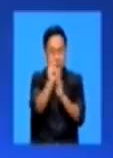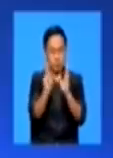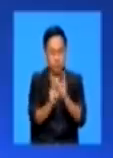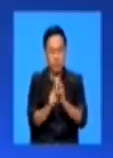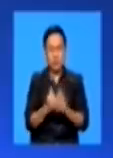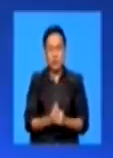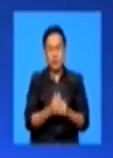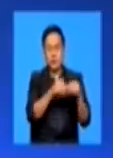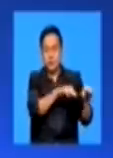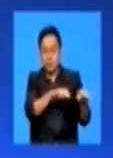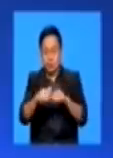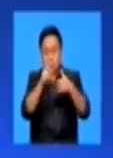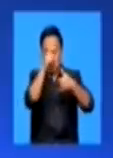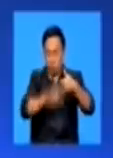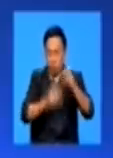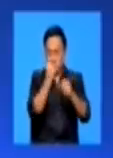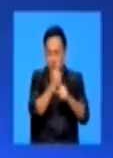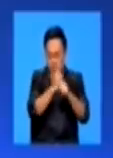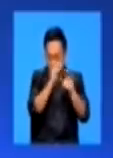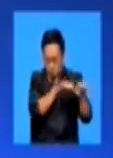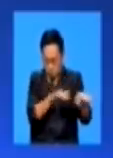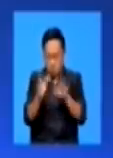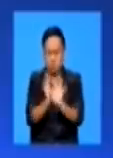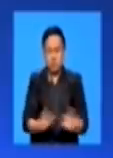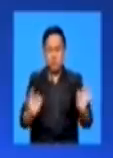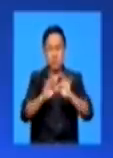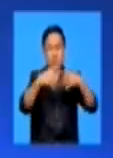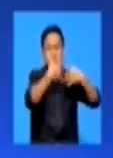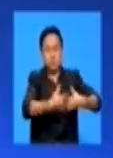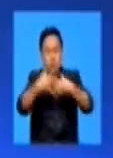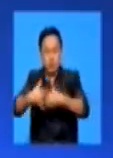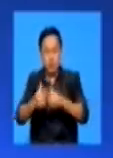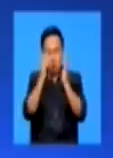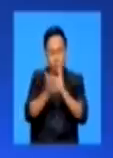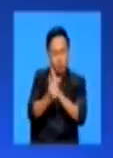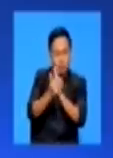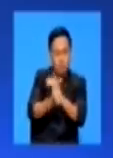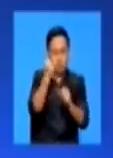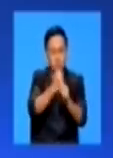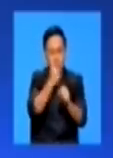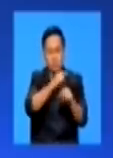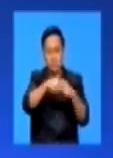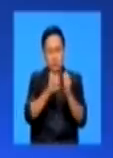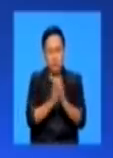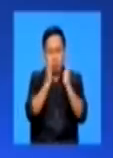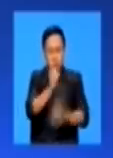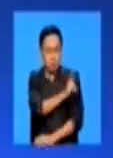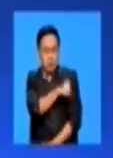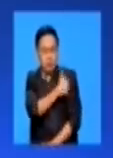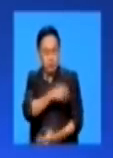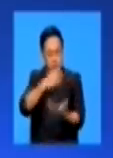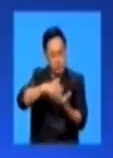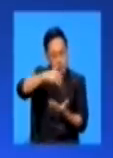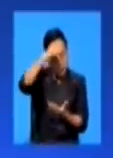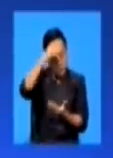การเตรียมความพร้อมทางด้านบุคลากรในด้านต่างๆนั้นไม่ว่าจะเป็นภาคอุตสาหกรรมช่างเทคนิคช่างฝีมือบุคลากรทางการแพทย์การศึกษ